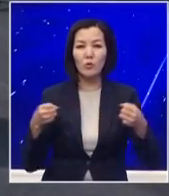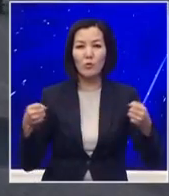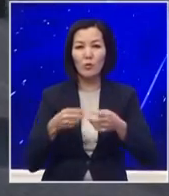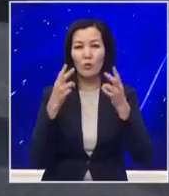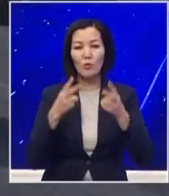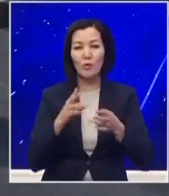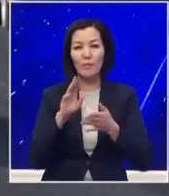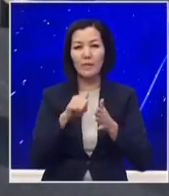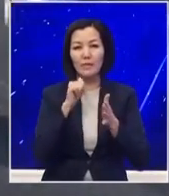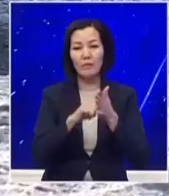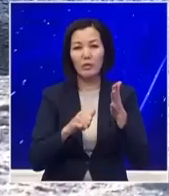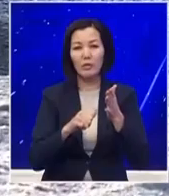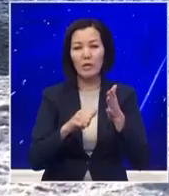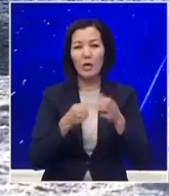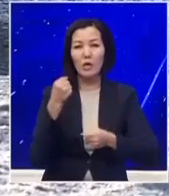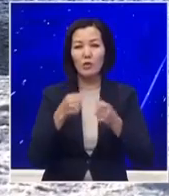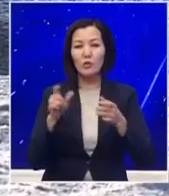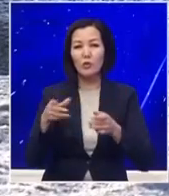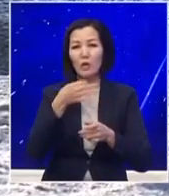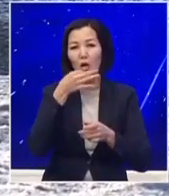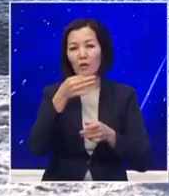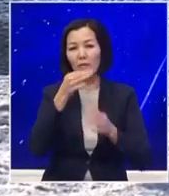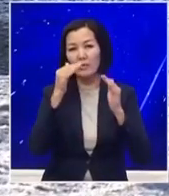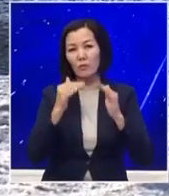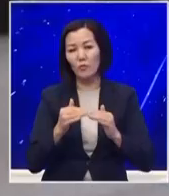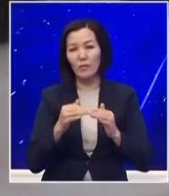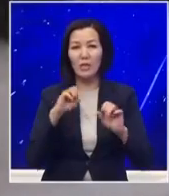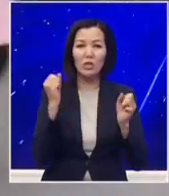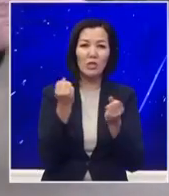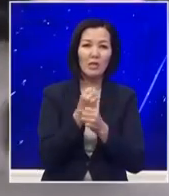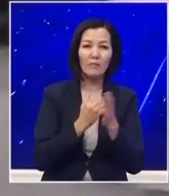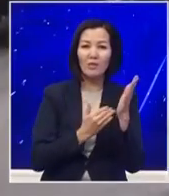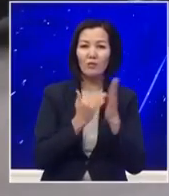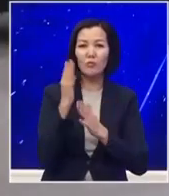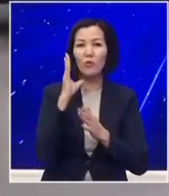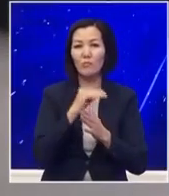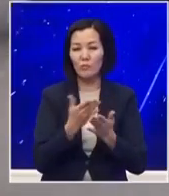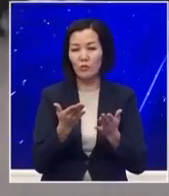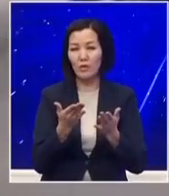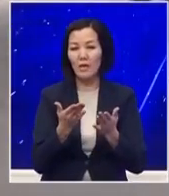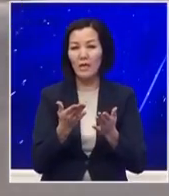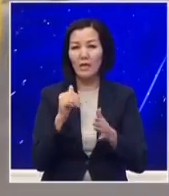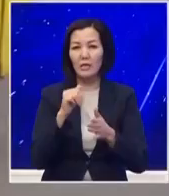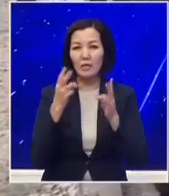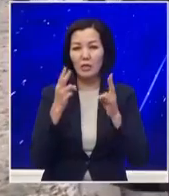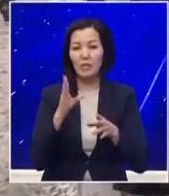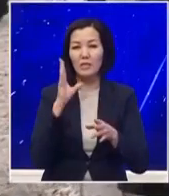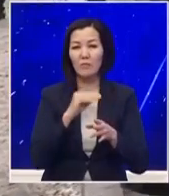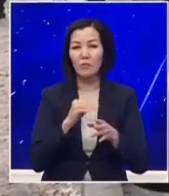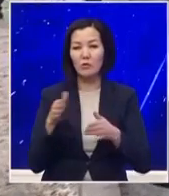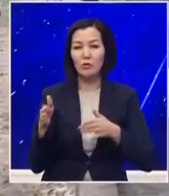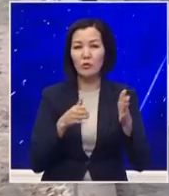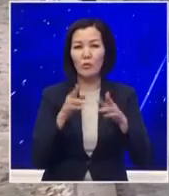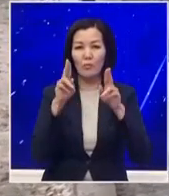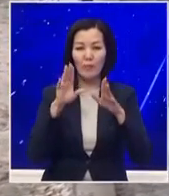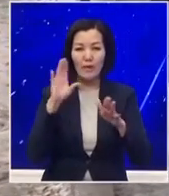негізгі себебі жүргізуші жауапкершілігінің төмендігі, яғни жылдамдықтың жоғарылатуынан болады. Сондай-ақ жол ережесін